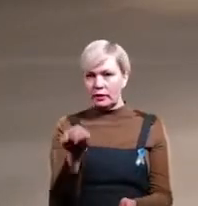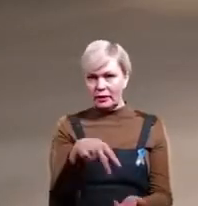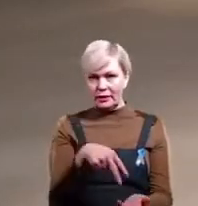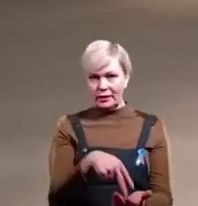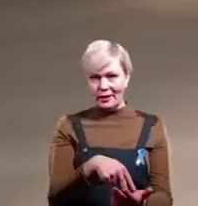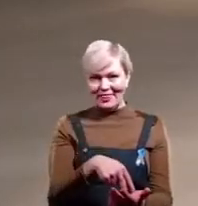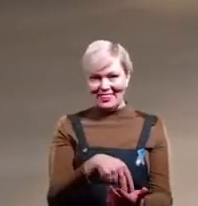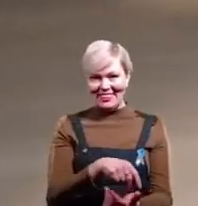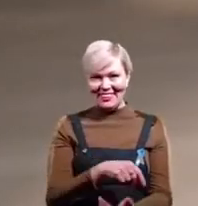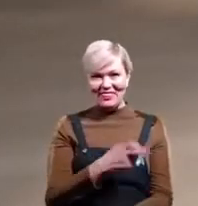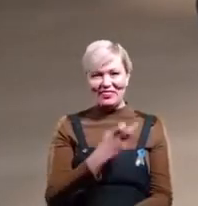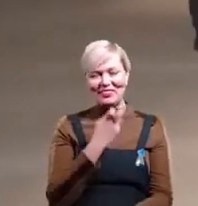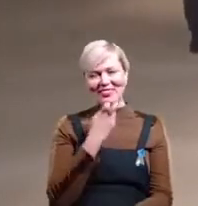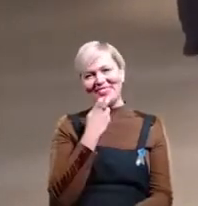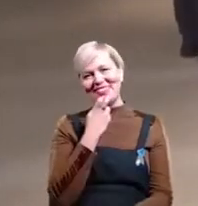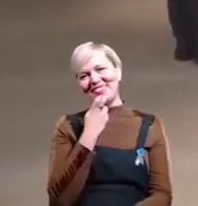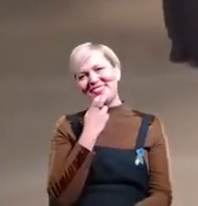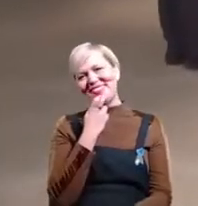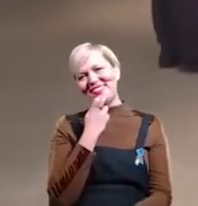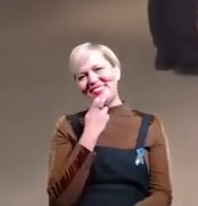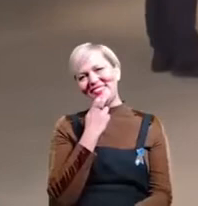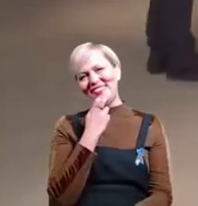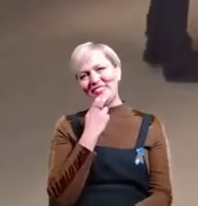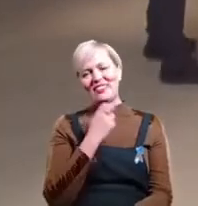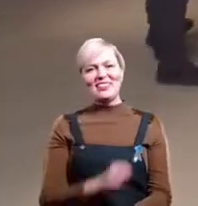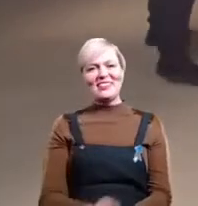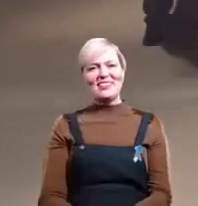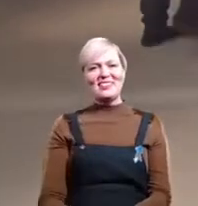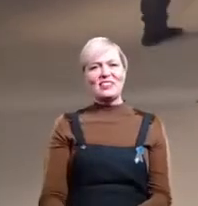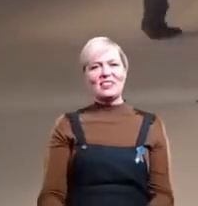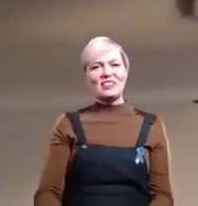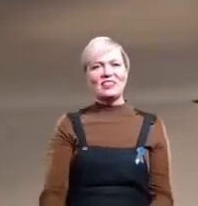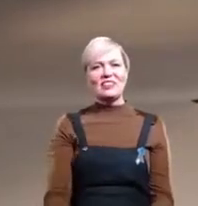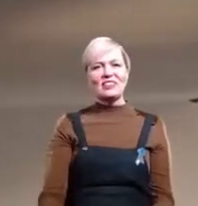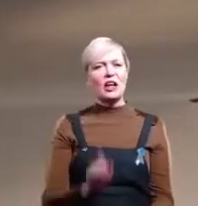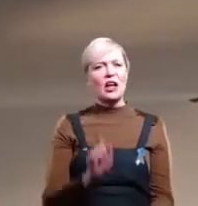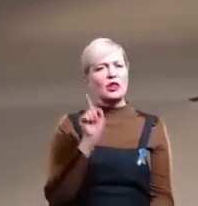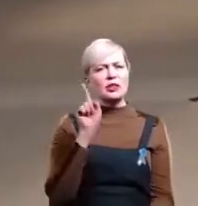здесь. И сюда доходишь. Нет,